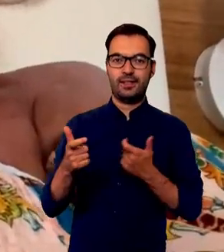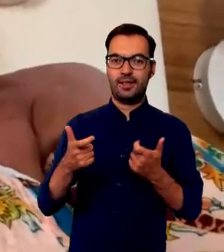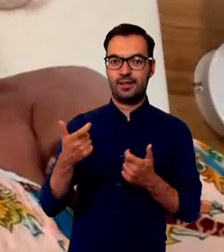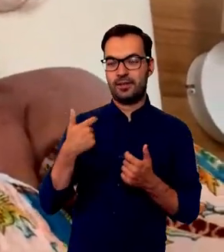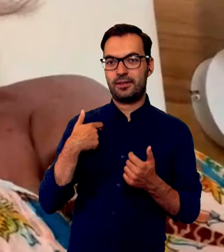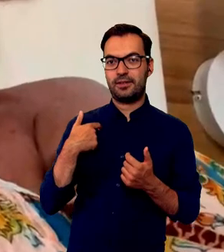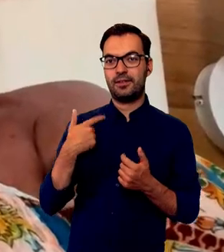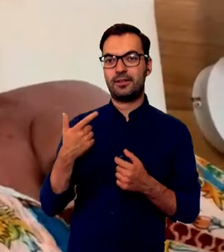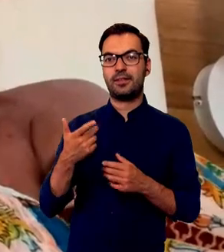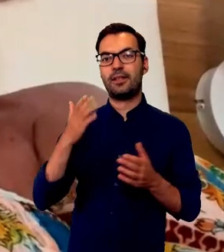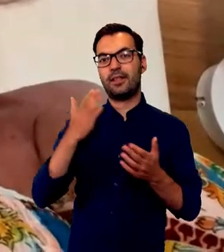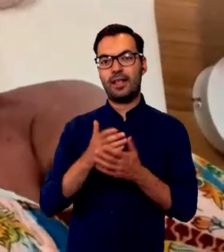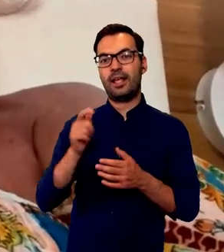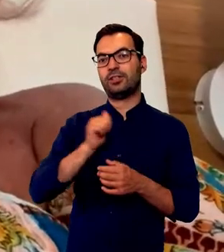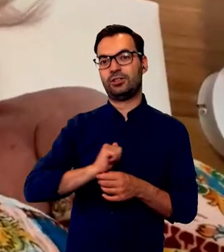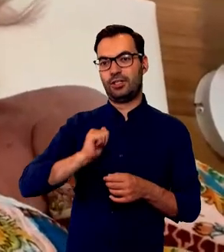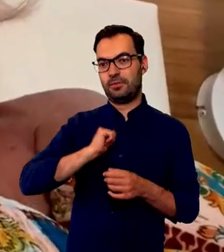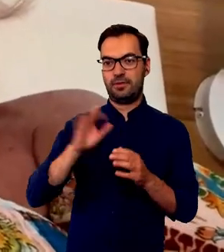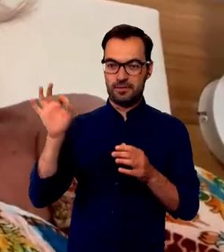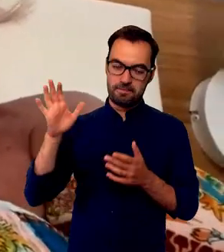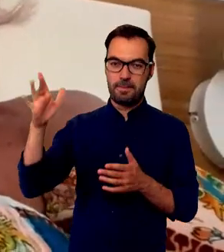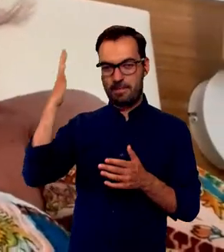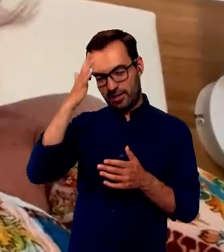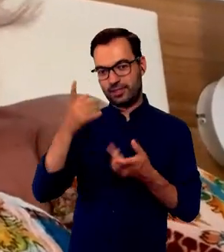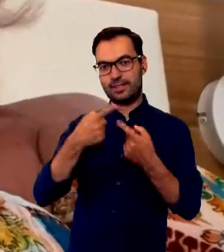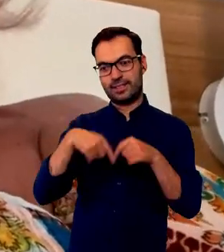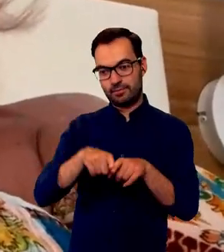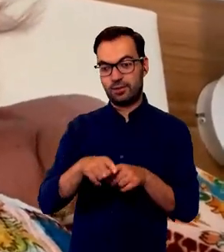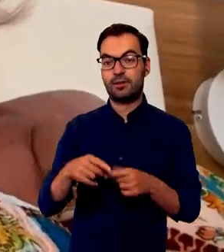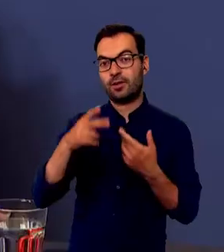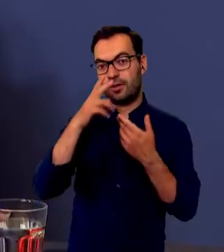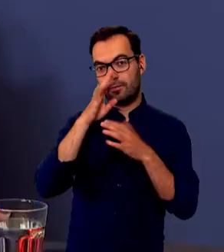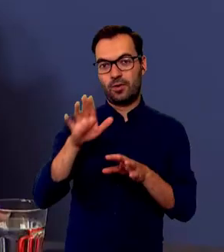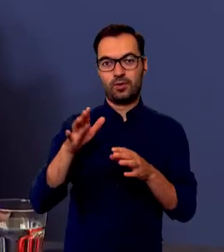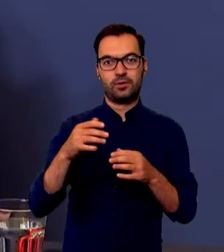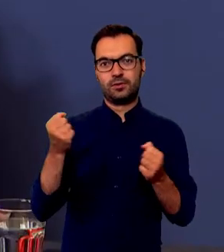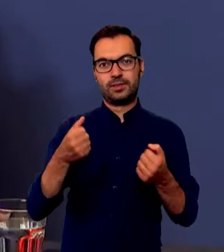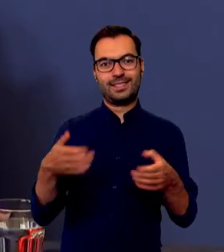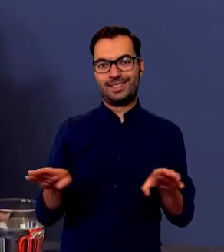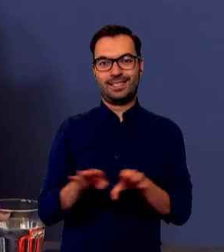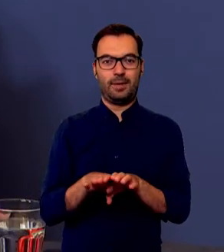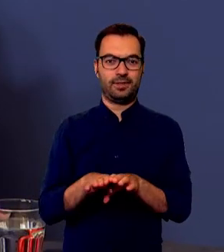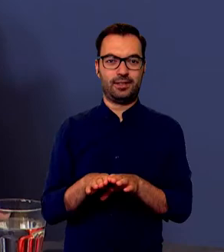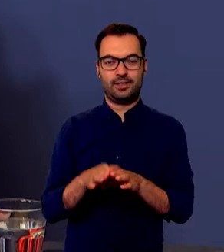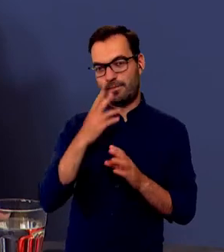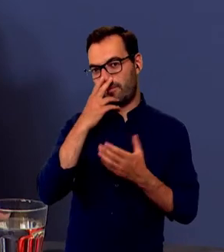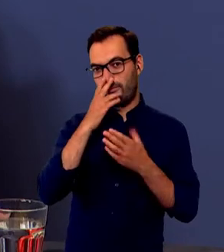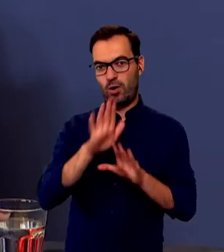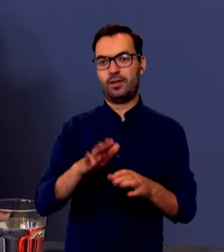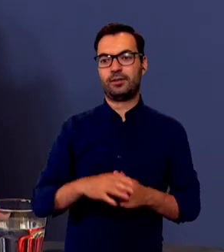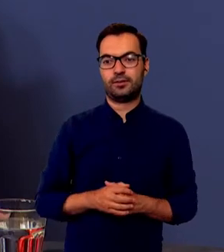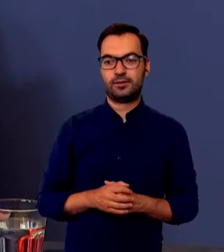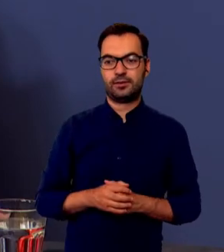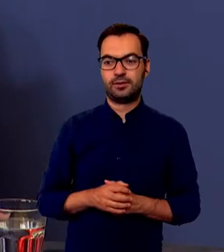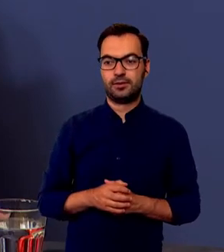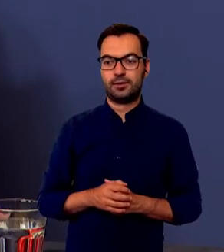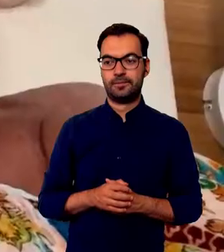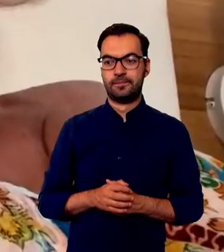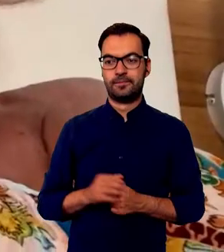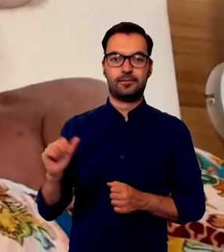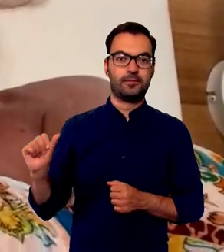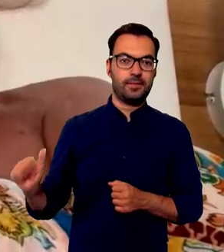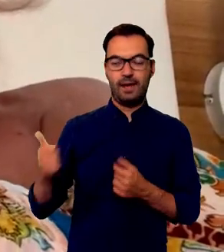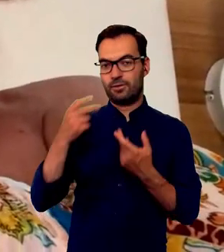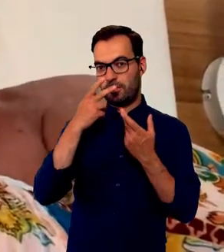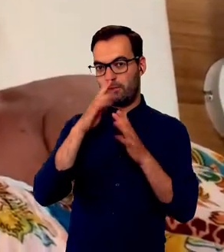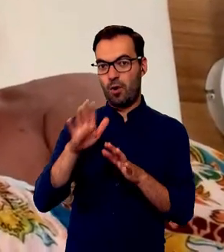miała karierę, ona robi to tylko i wyłącznie dla siebie, realizuje swoje marzenia, pokazuje to na bardzo zamkniętych pokazach, Pierwszy pokaz